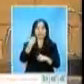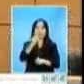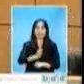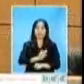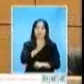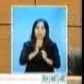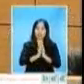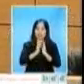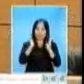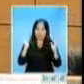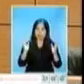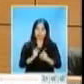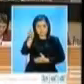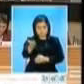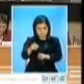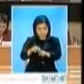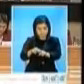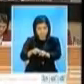ครับ